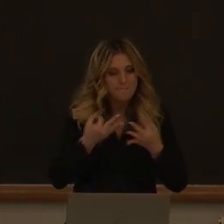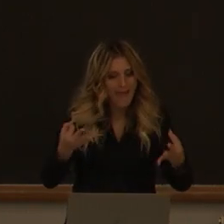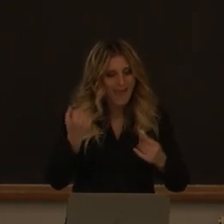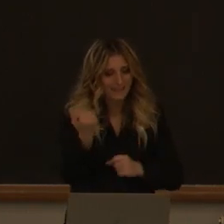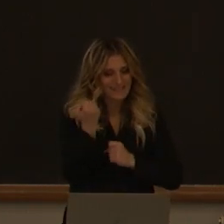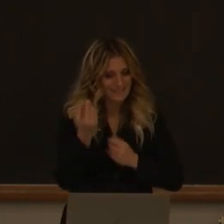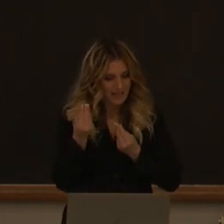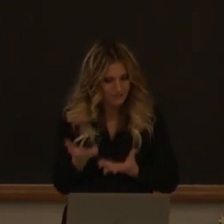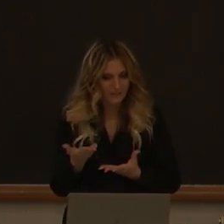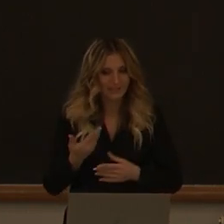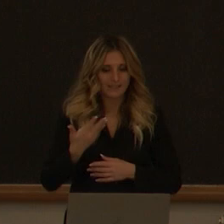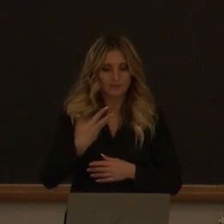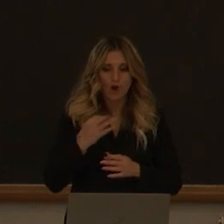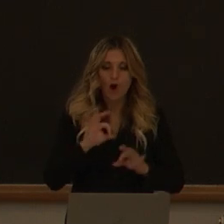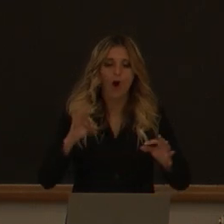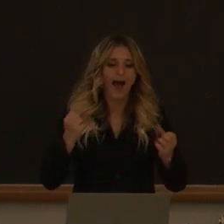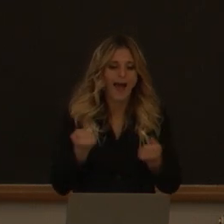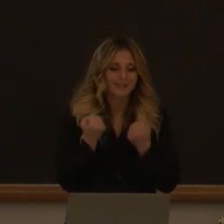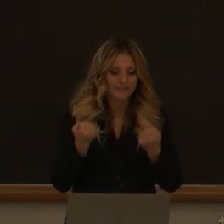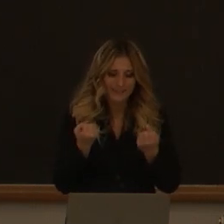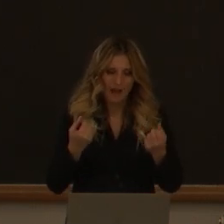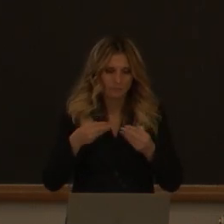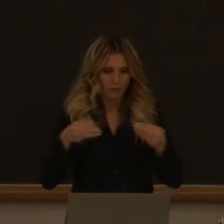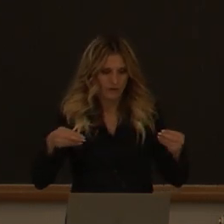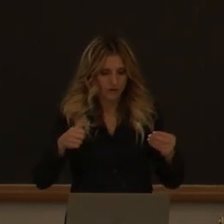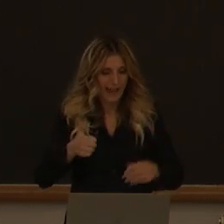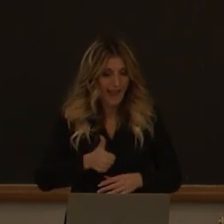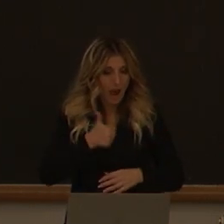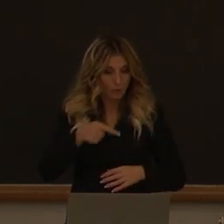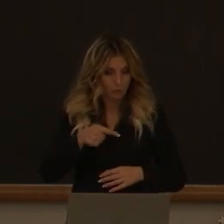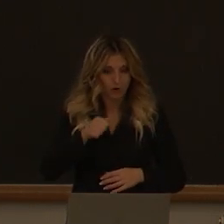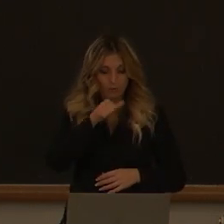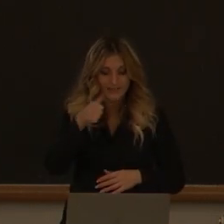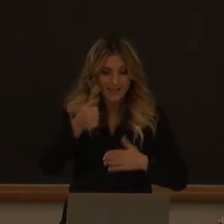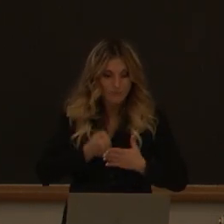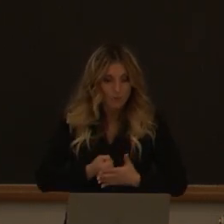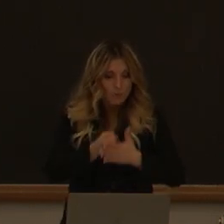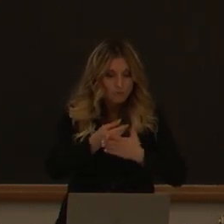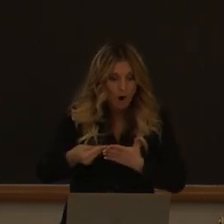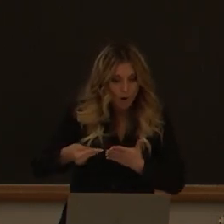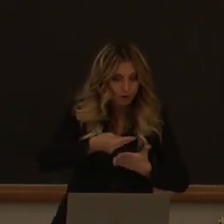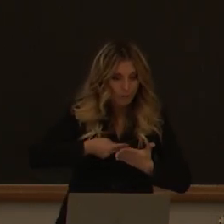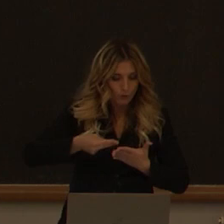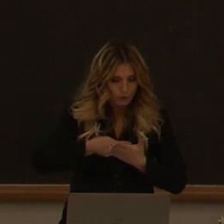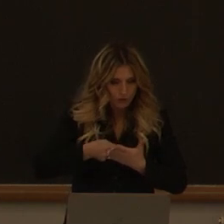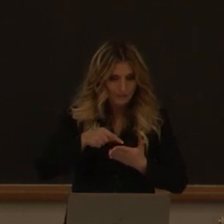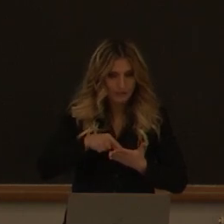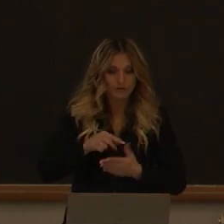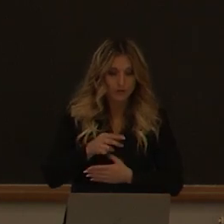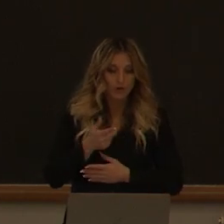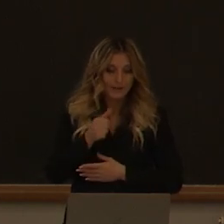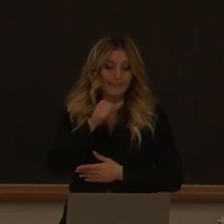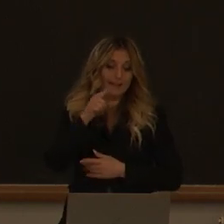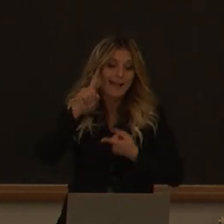dell'ambiente, oppure attività professionale autonoma, diciamo, di supporto alla progettazione, pianificazione e anche,